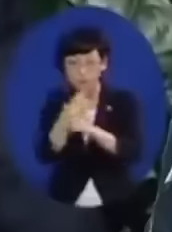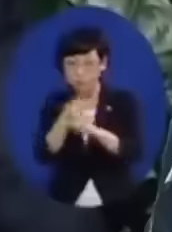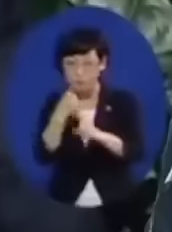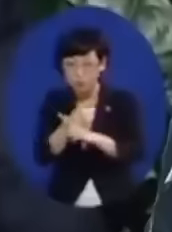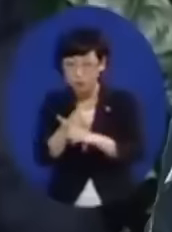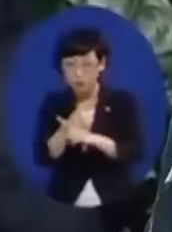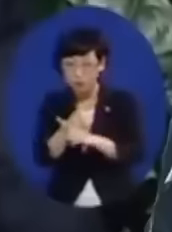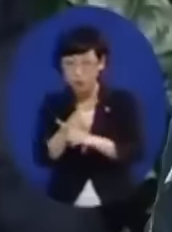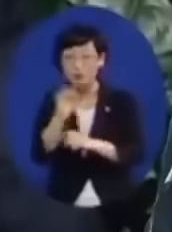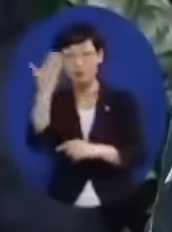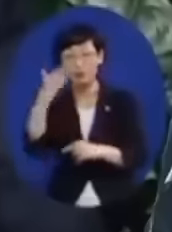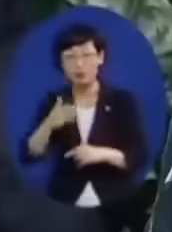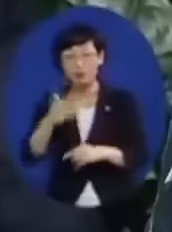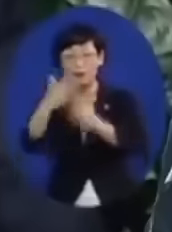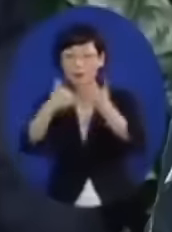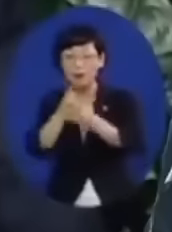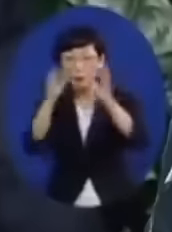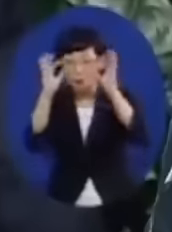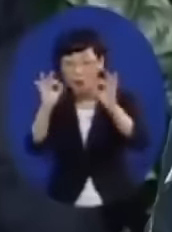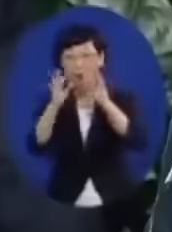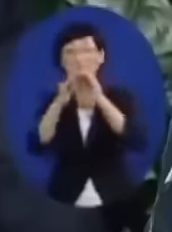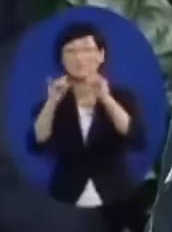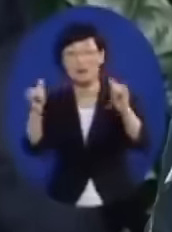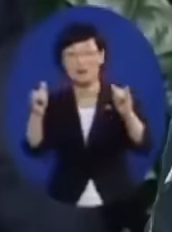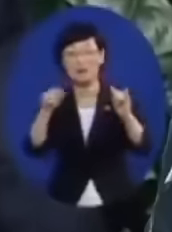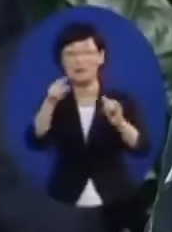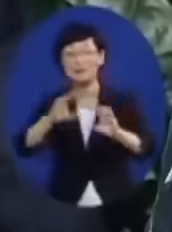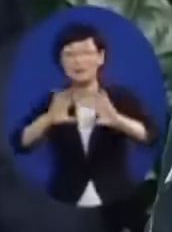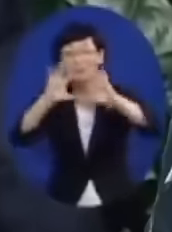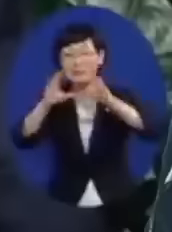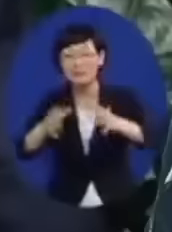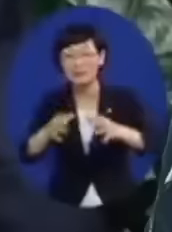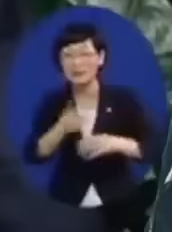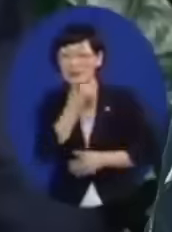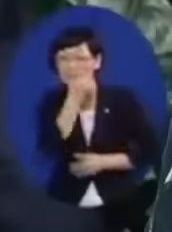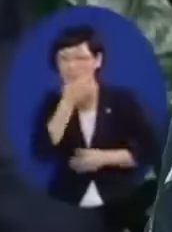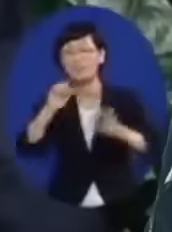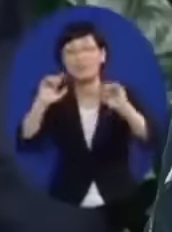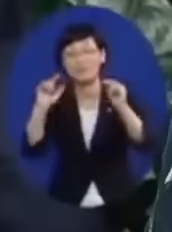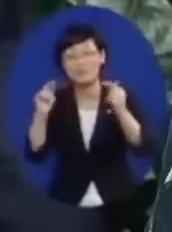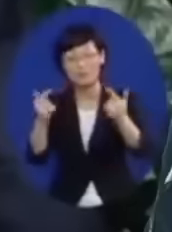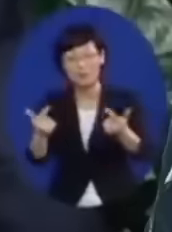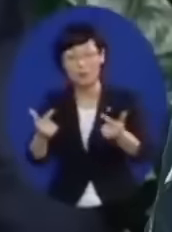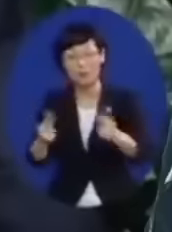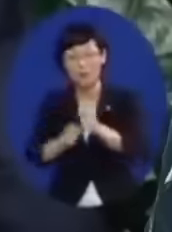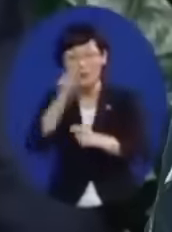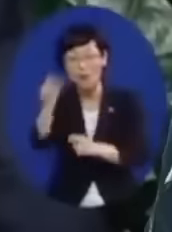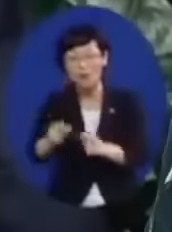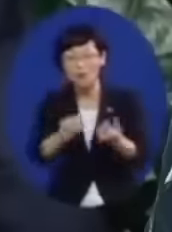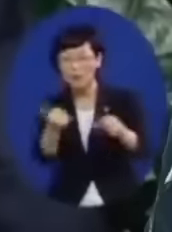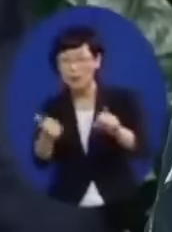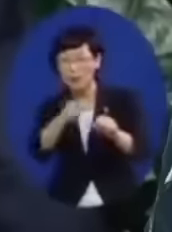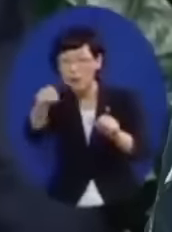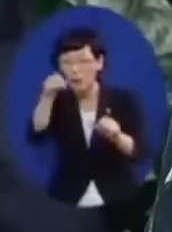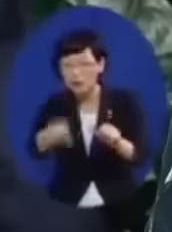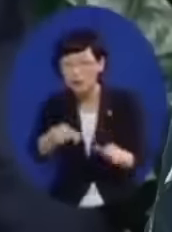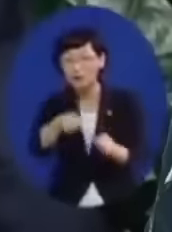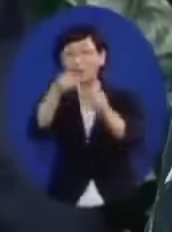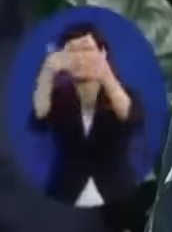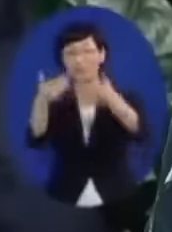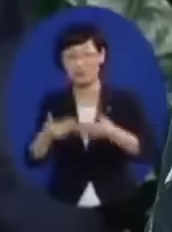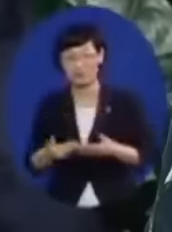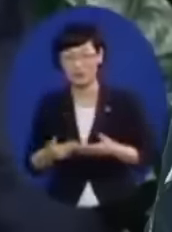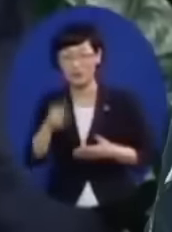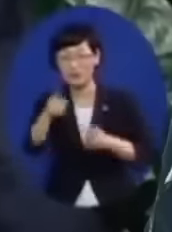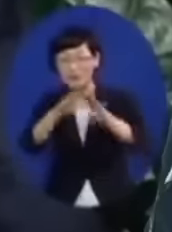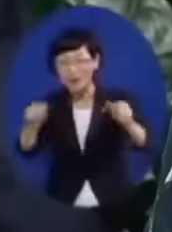수가 있습니다. 하나님을 바라보는 자들은 이 세상에서 수치를 당치 않고 영원히 사망에서 구원받고